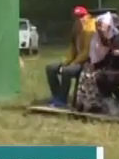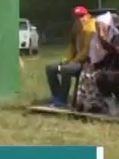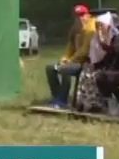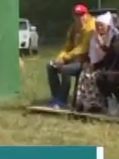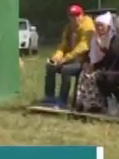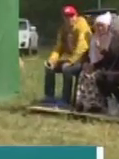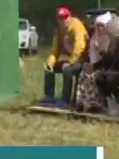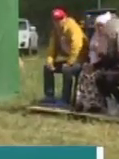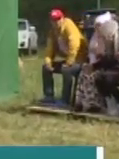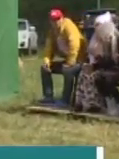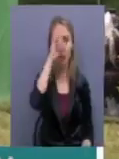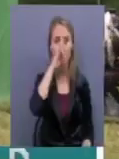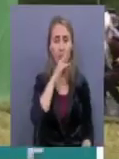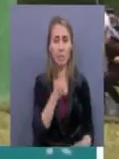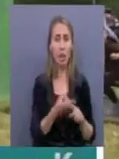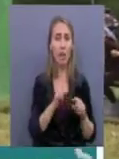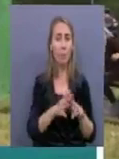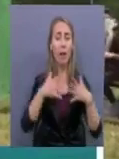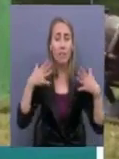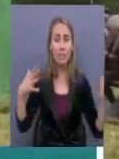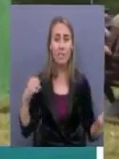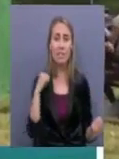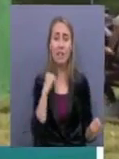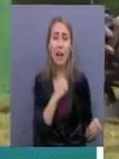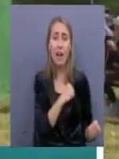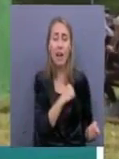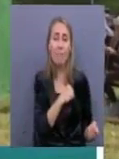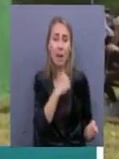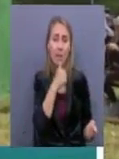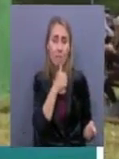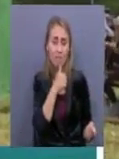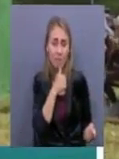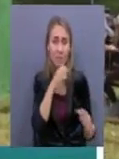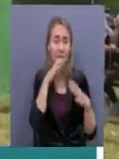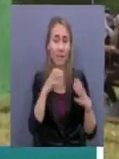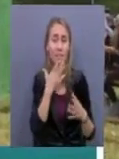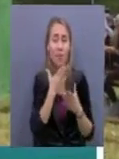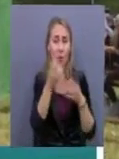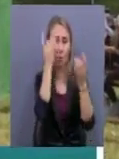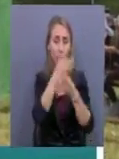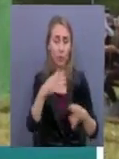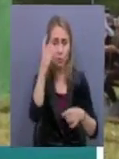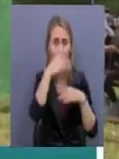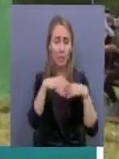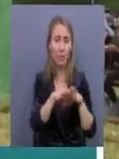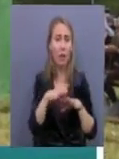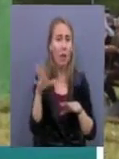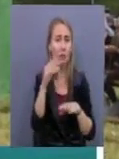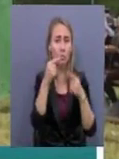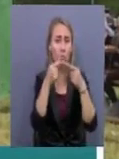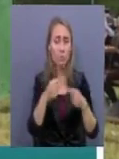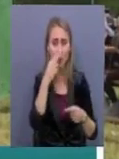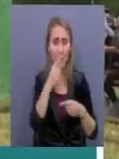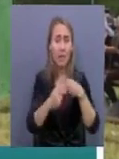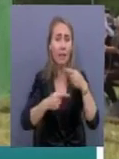Қазақстан большая, самобытная. Қазақстан моралық, сабақтастық, отбасылық құндылықтары өте айқын көрінетін өзіндік